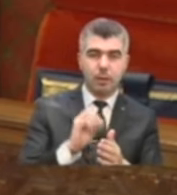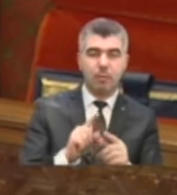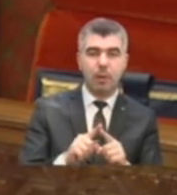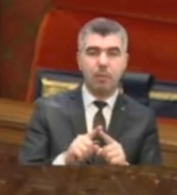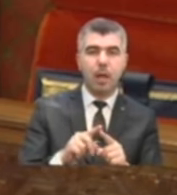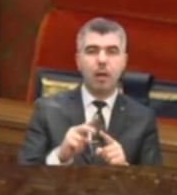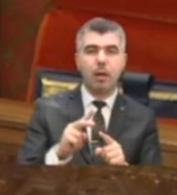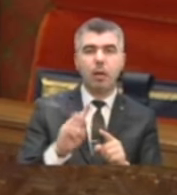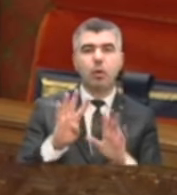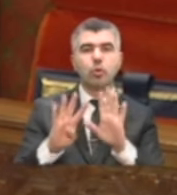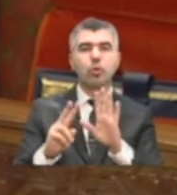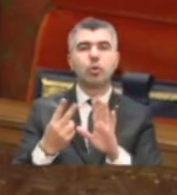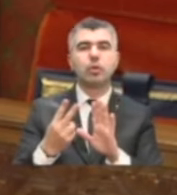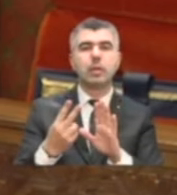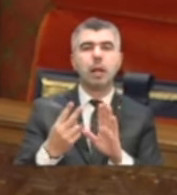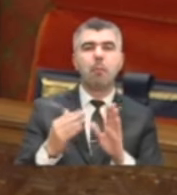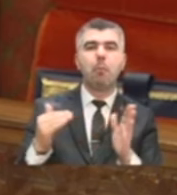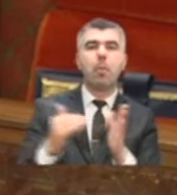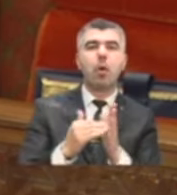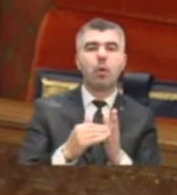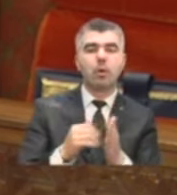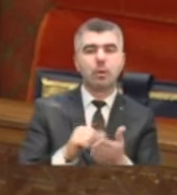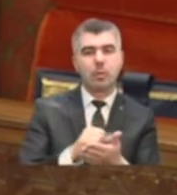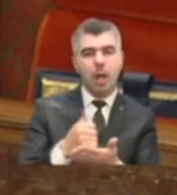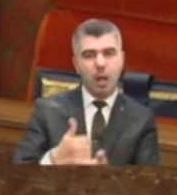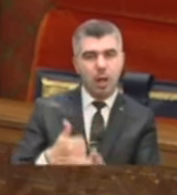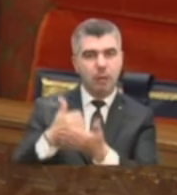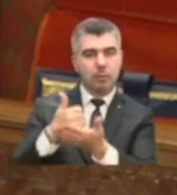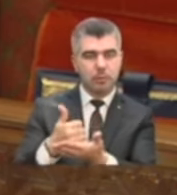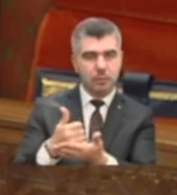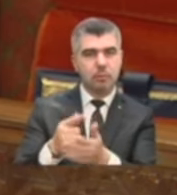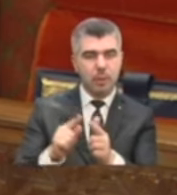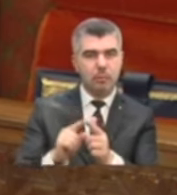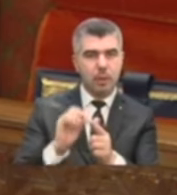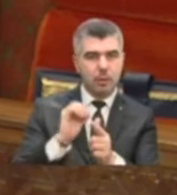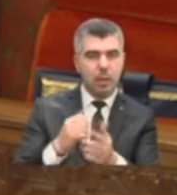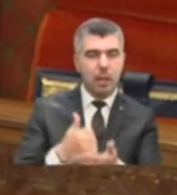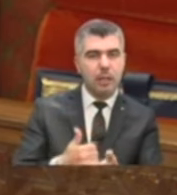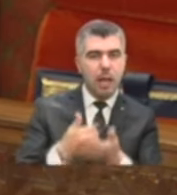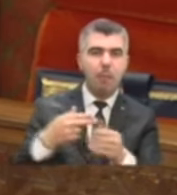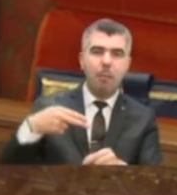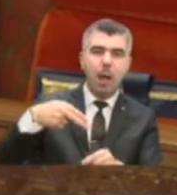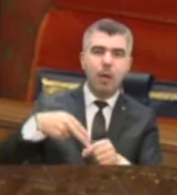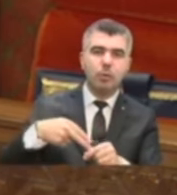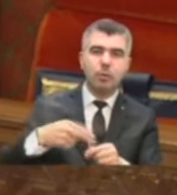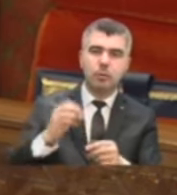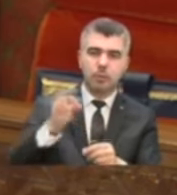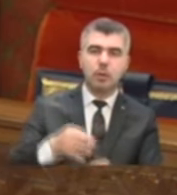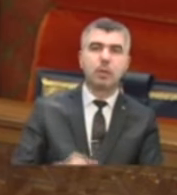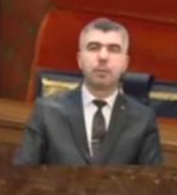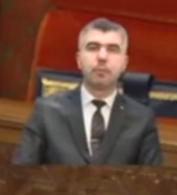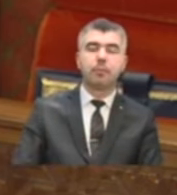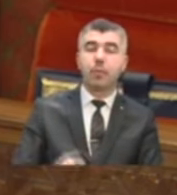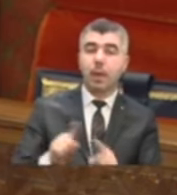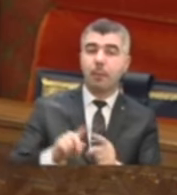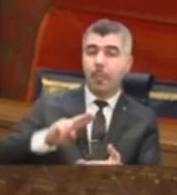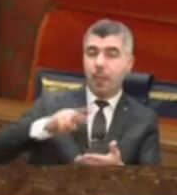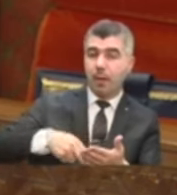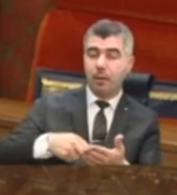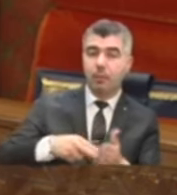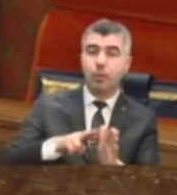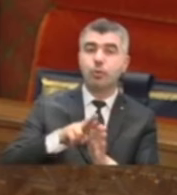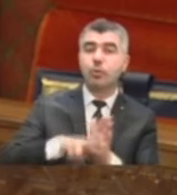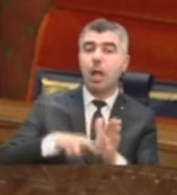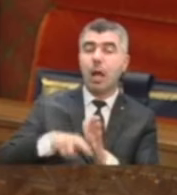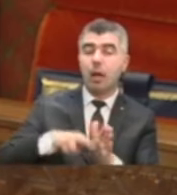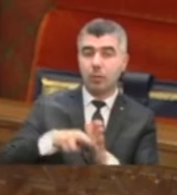درهم للمركبه، كما دمجنا ايضا هذه المركبات ضمن البرنامج الاستثنائي لدعم المحروقات. ويجب تفعيل الجهويه